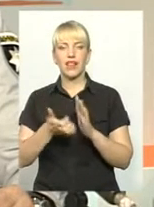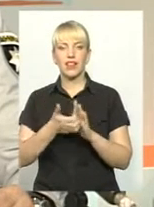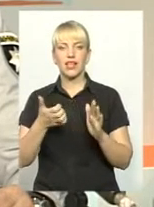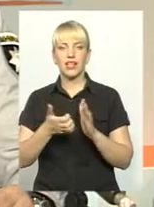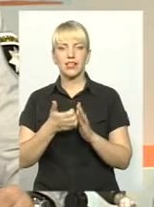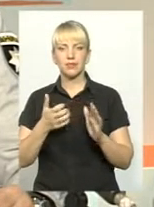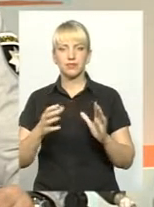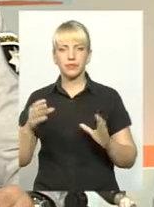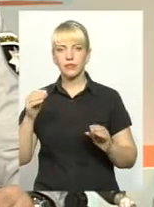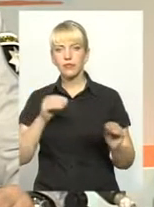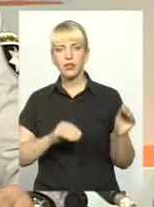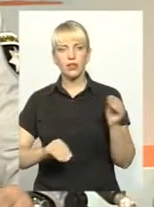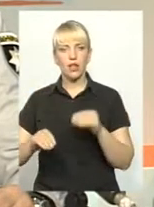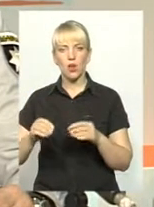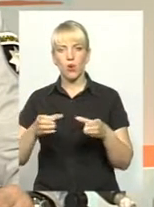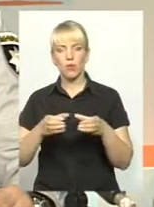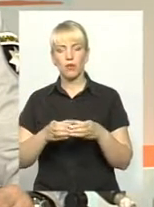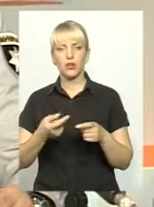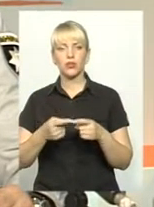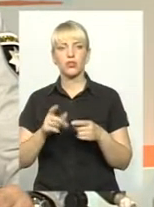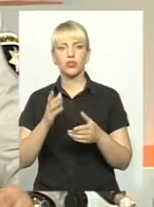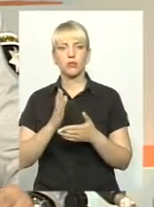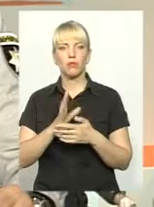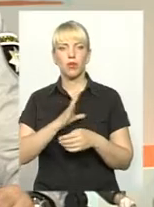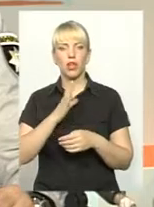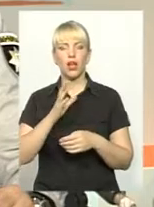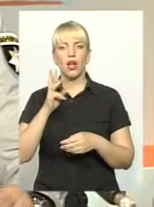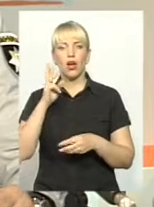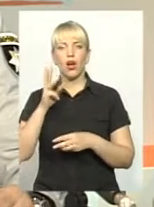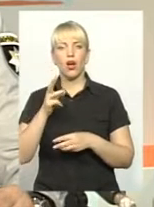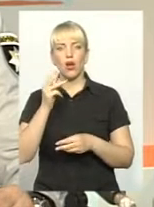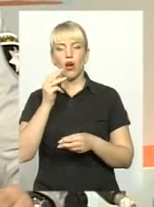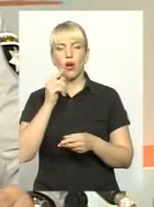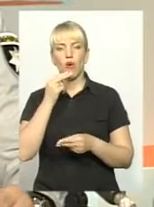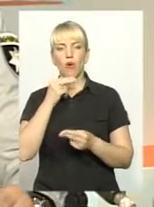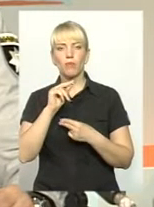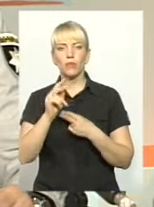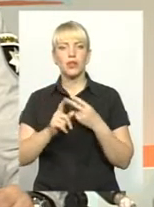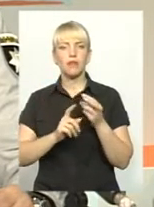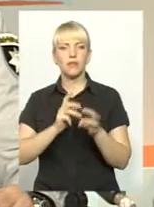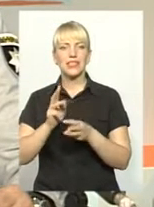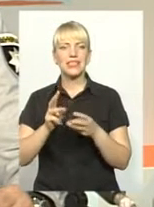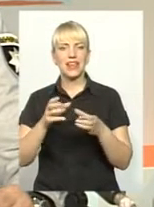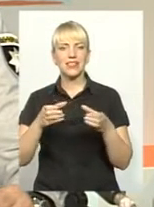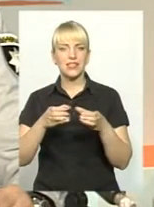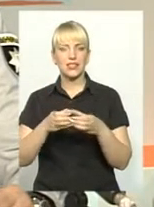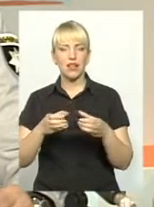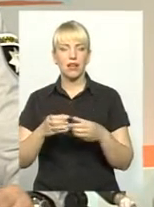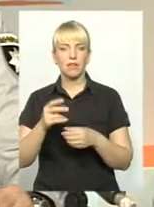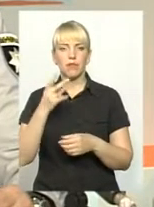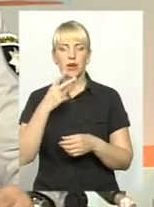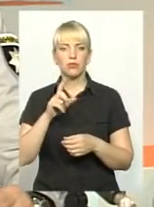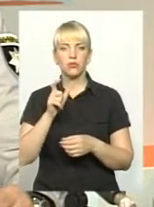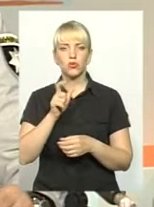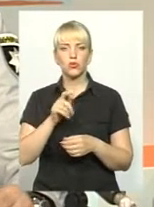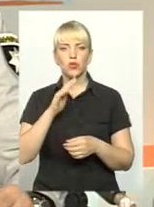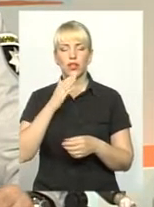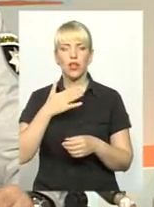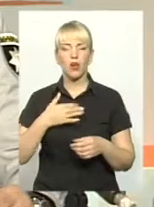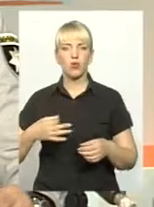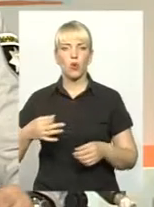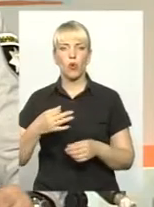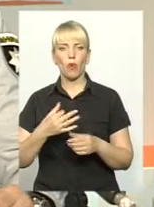поряд з тим, що сьогодні пройшла оптимізація особового складу, ми бачимо, що мешканців в нашій області надзвичайно